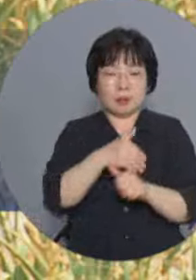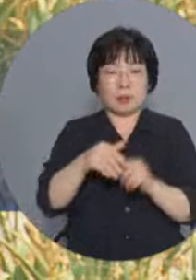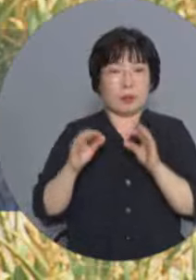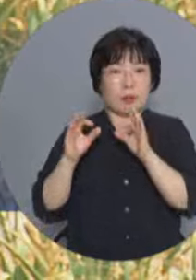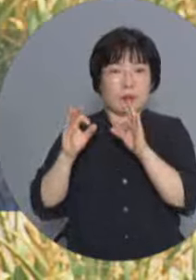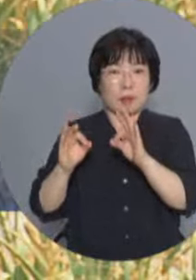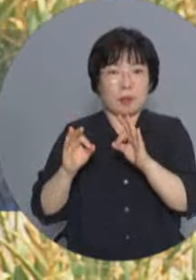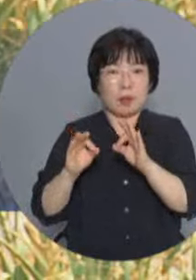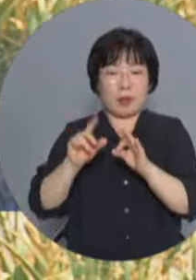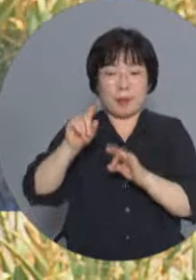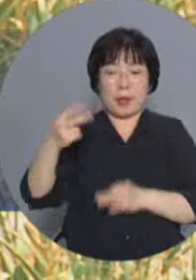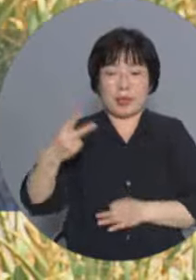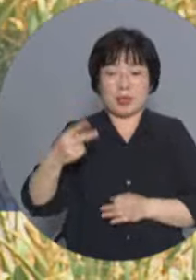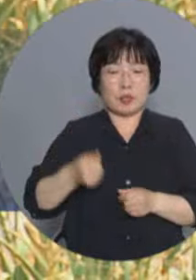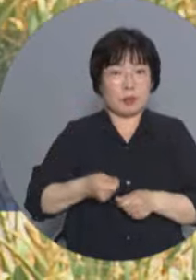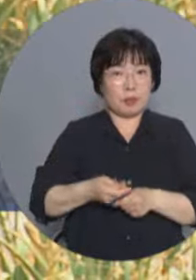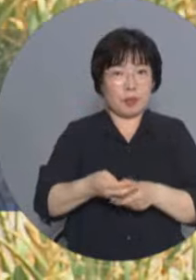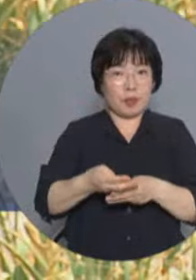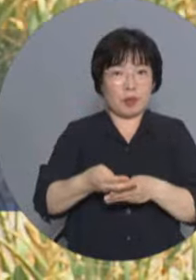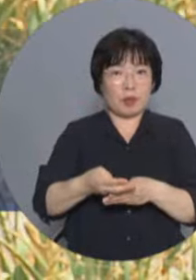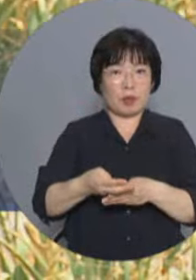경우는 12,000평을 해놨는데